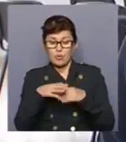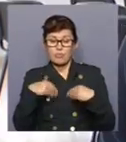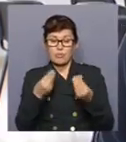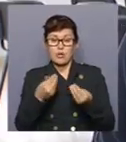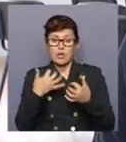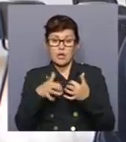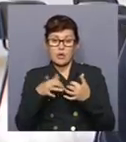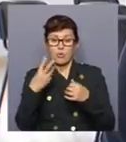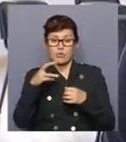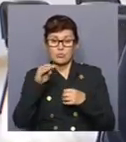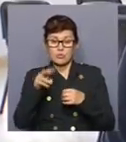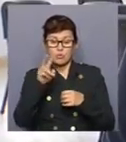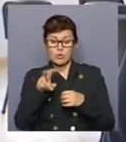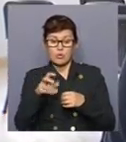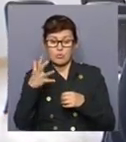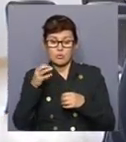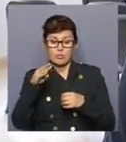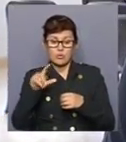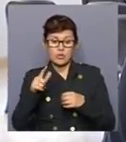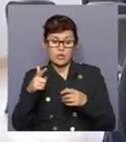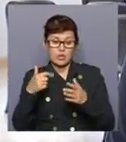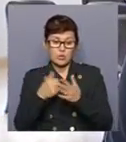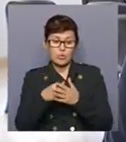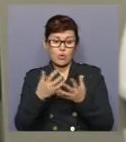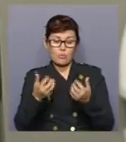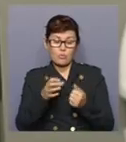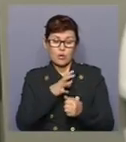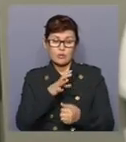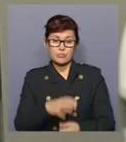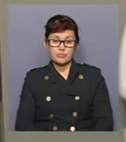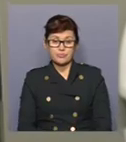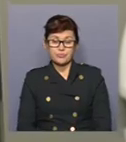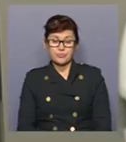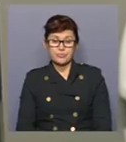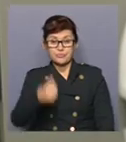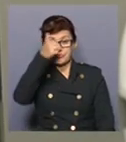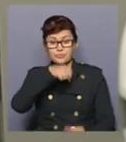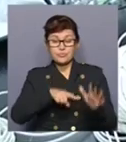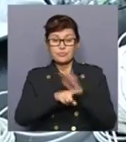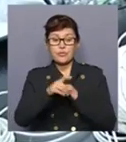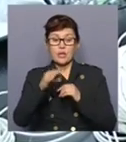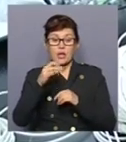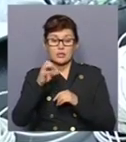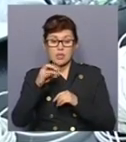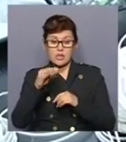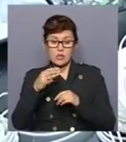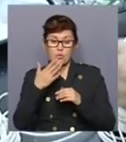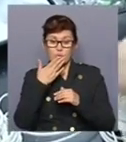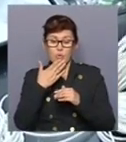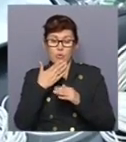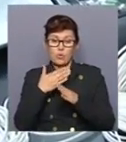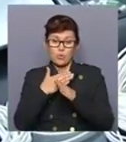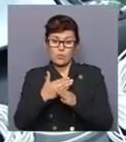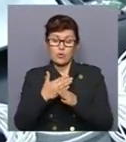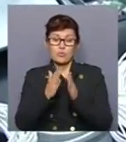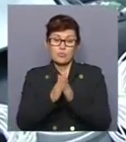есеппен олар қолына 30 000 доллардан 500 миллион теңгеге дейін алатын болады. Жыл басынан бері техгардынге көмек сұрап 20 адам жүгінген,